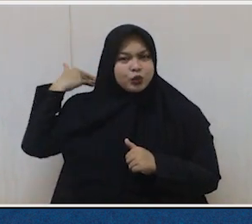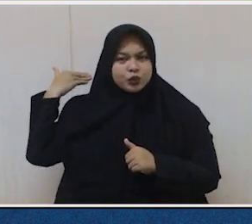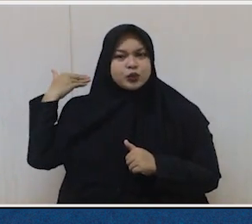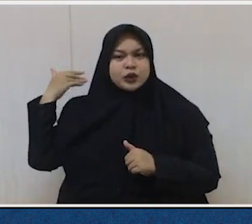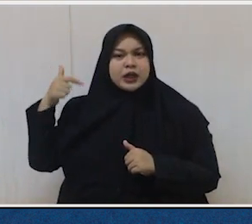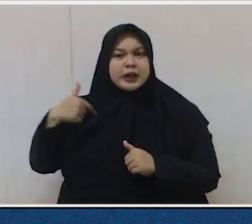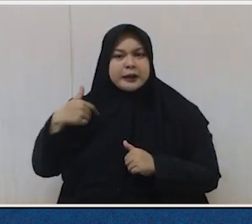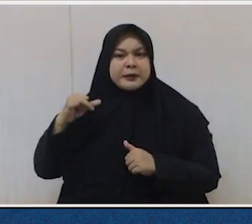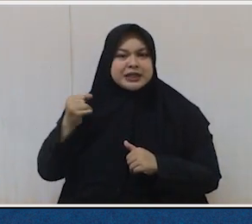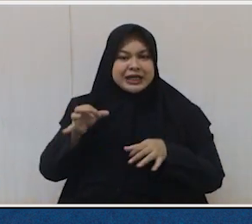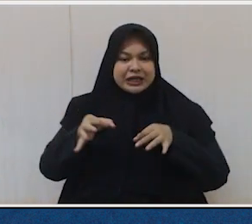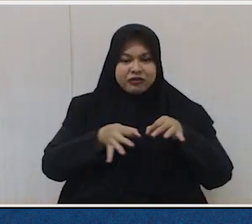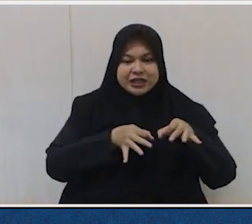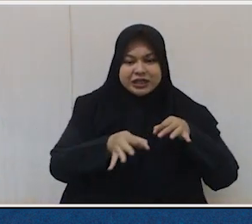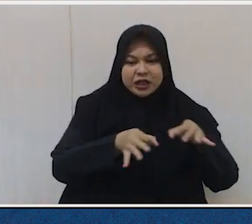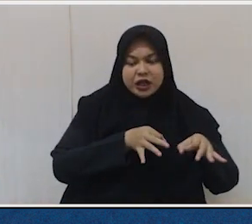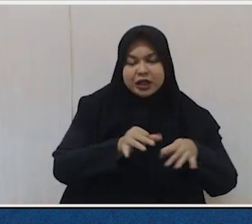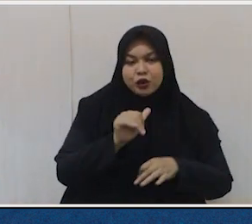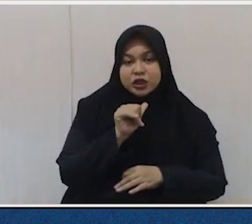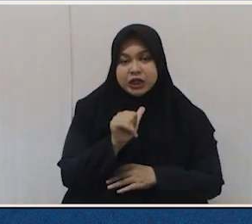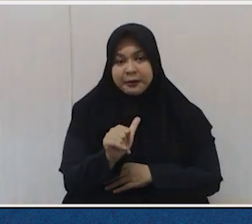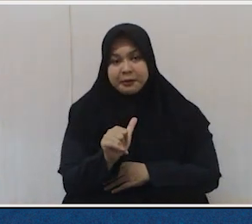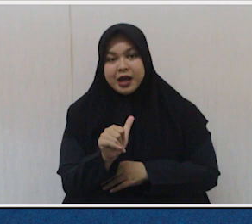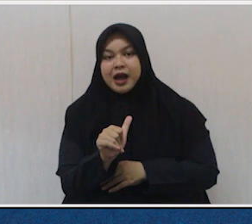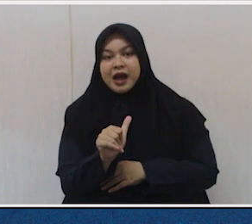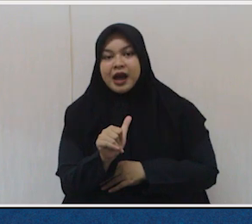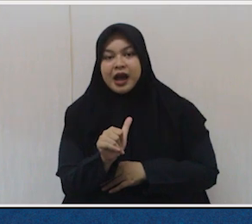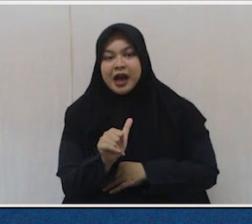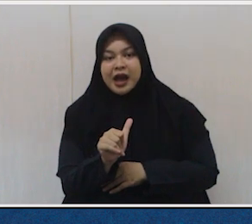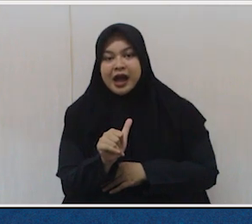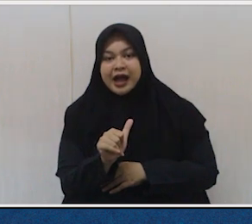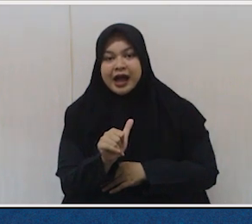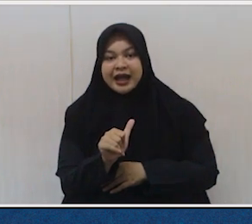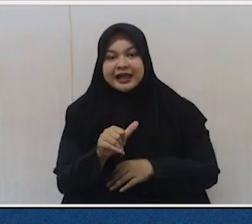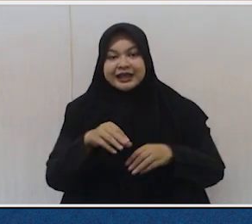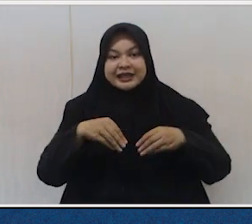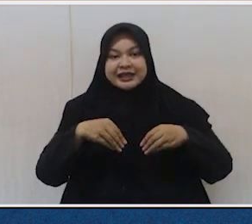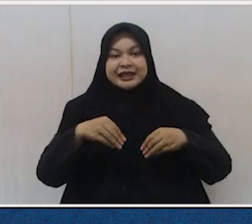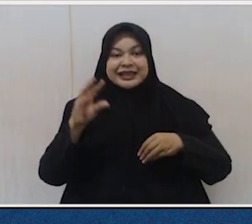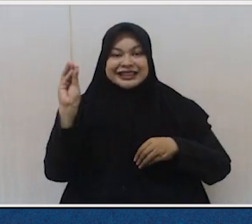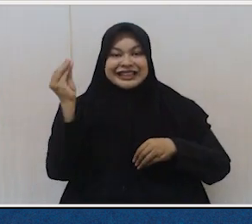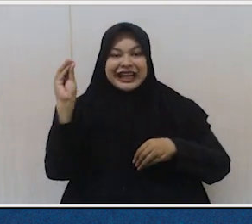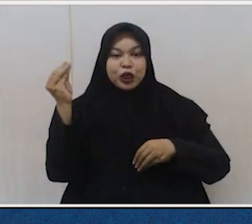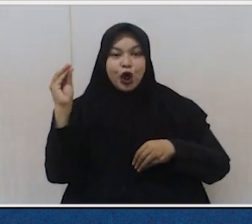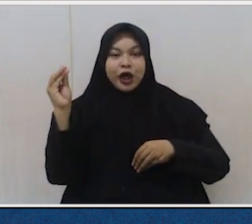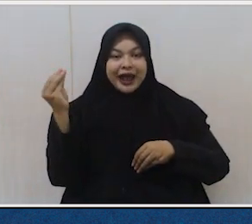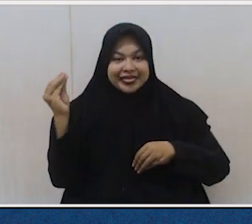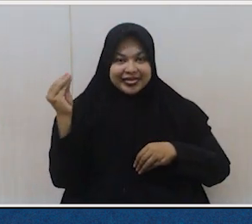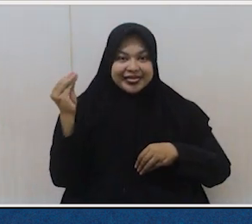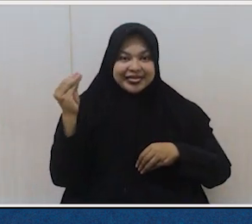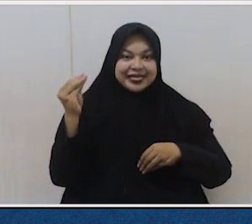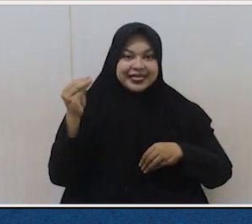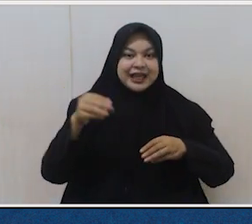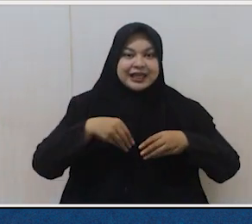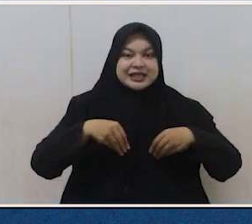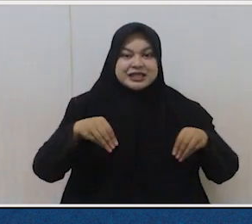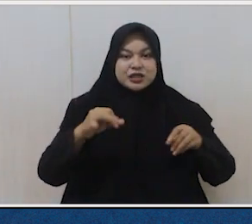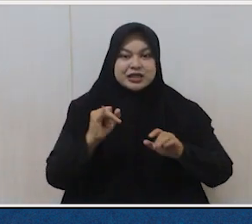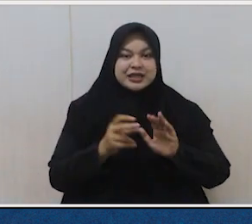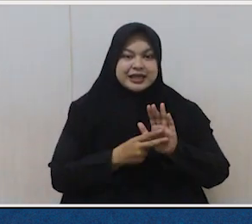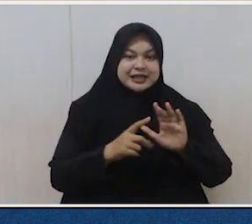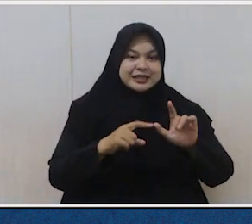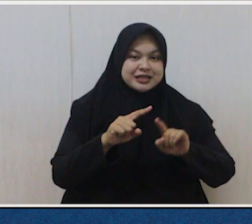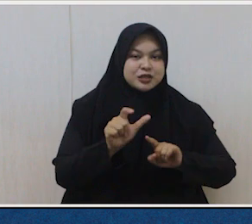menjadi fasilitator itu adalah ee instrumen HAM Direktorat instrumen HAM pada saat